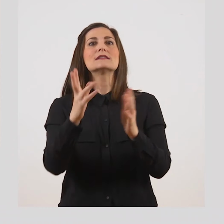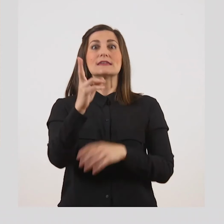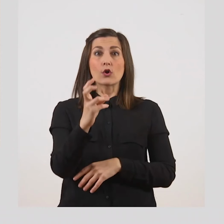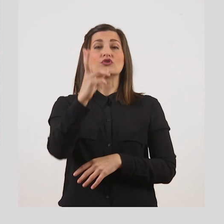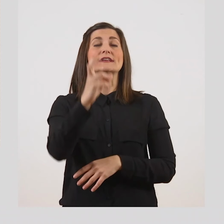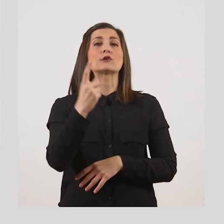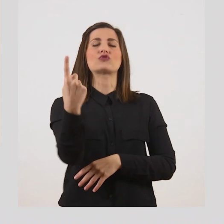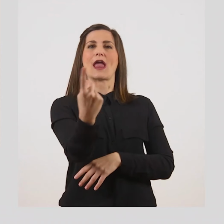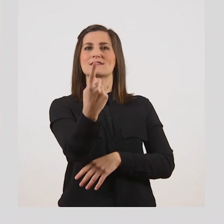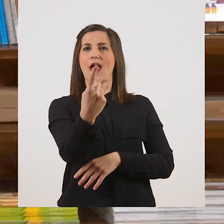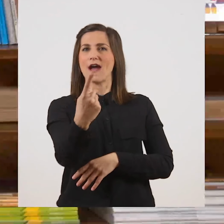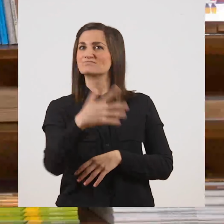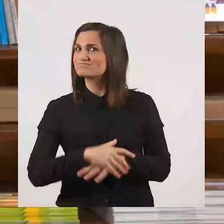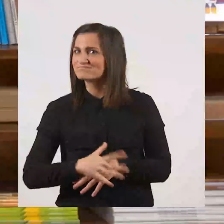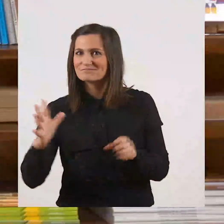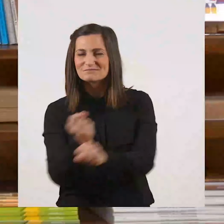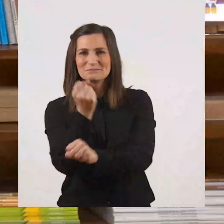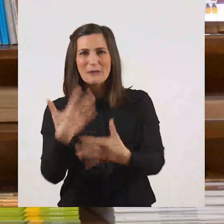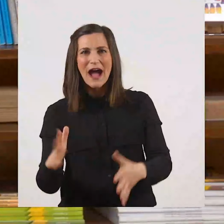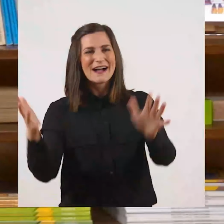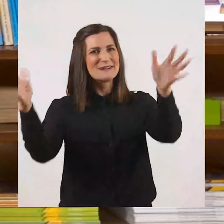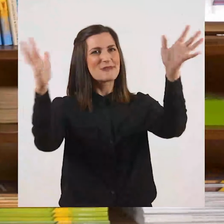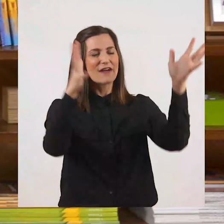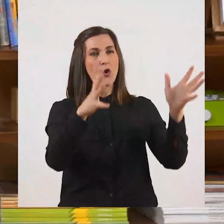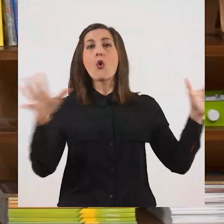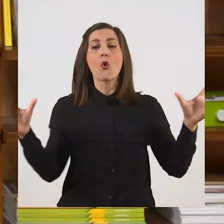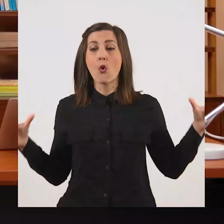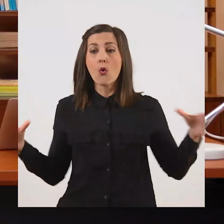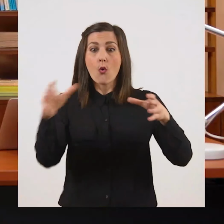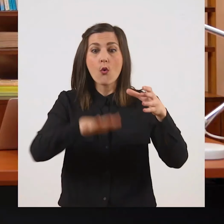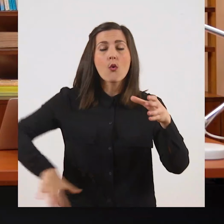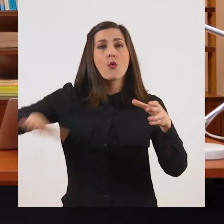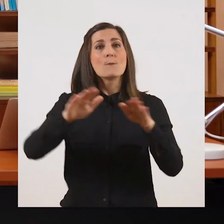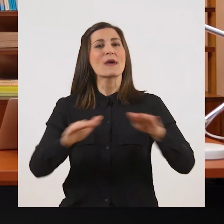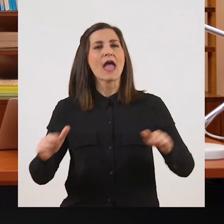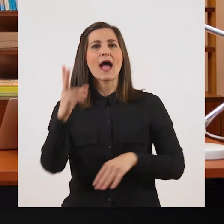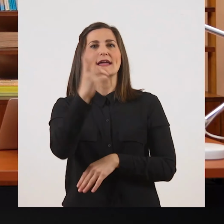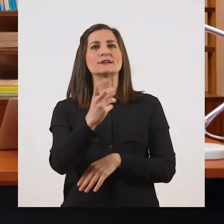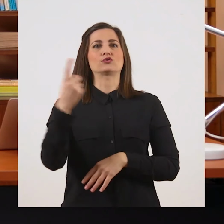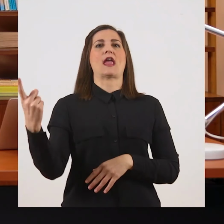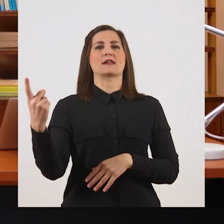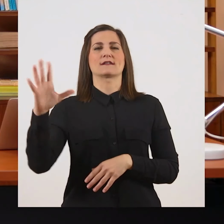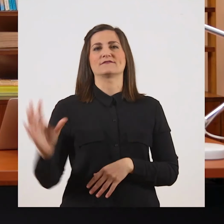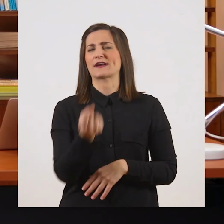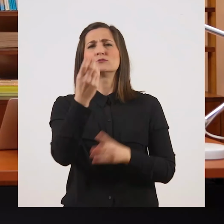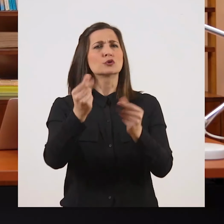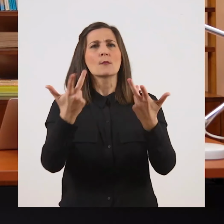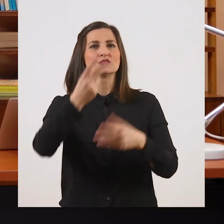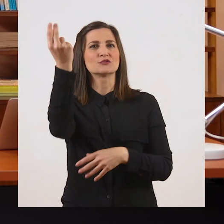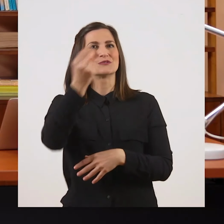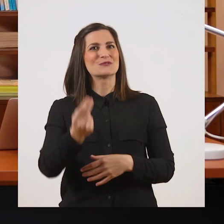20, 21. Μπράβο, το βρήκατε. 21 παιδιά θα είναι όλα μαζί στο πάρτι. Το βρήκαμε λοιπόν, αφού γίνομαι